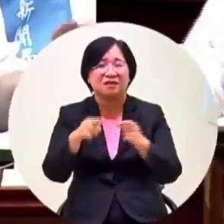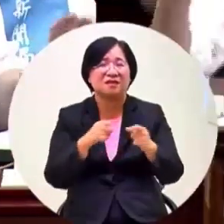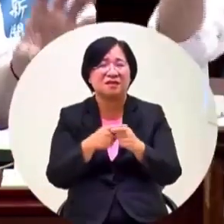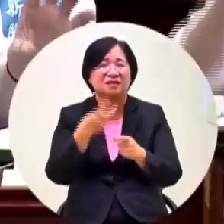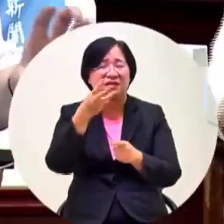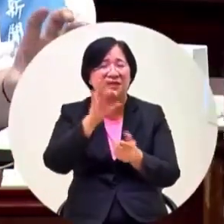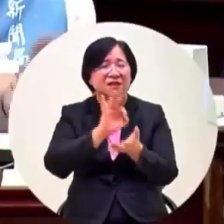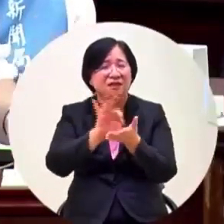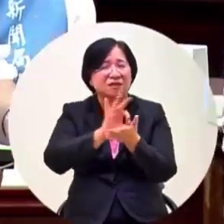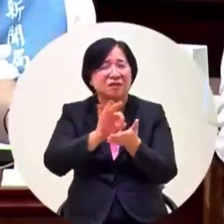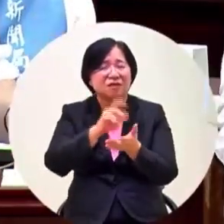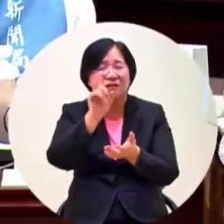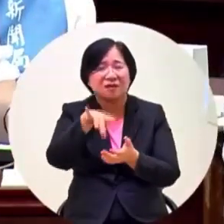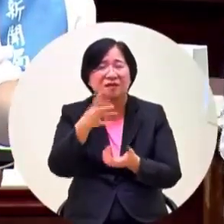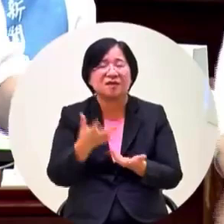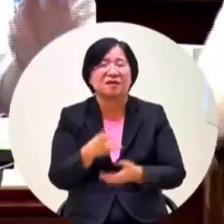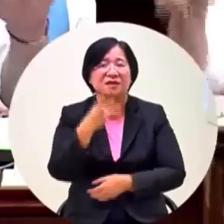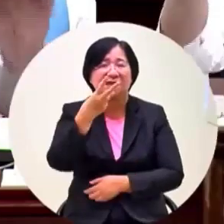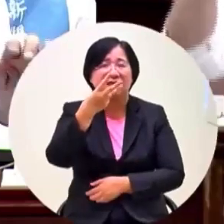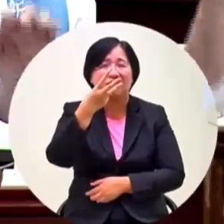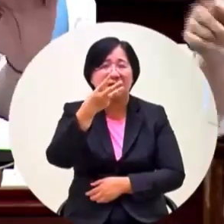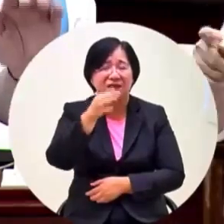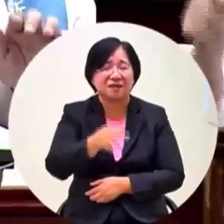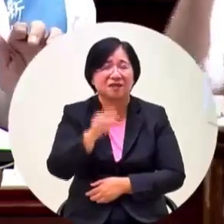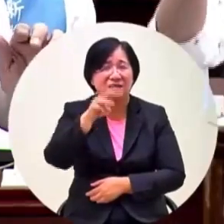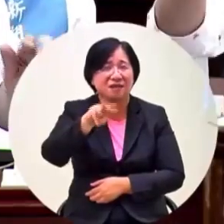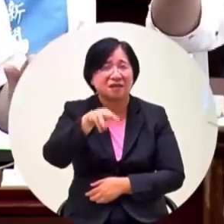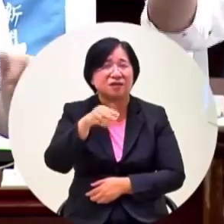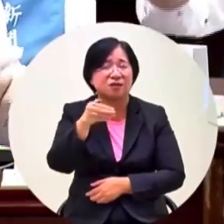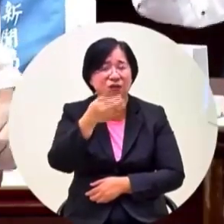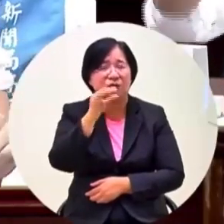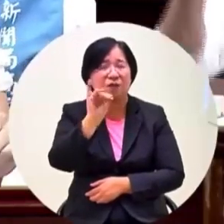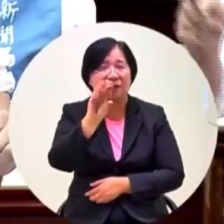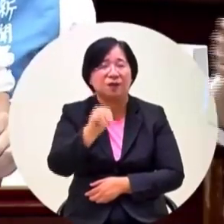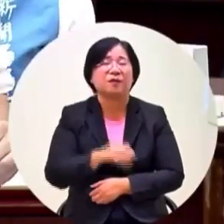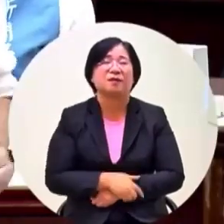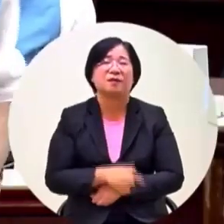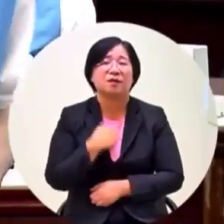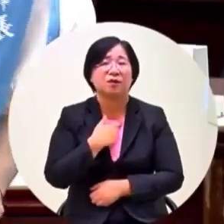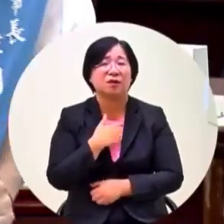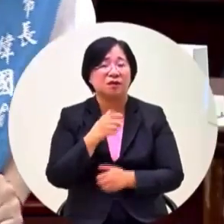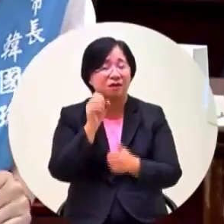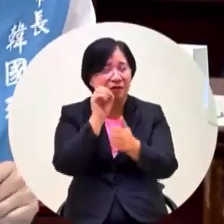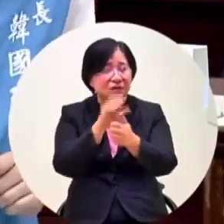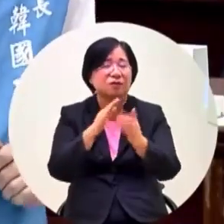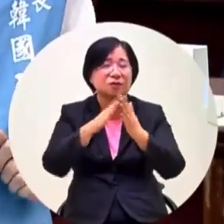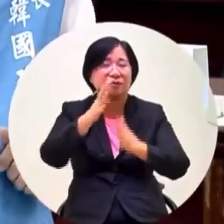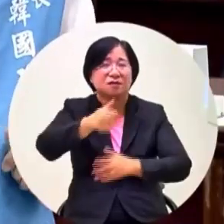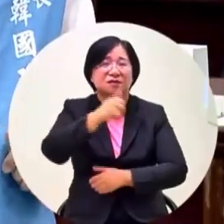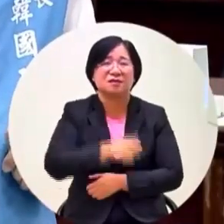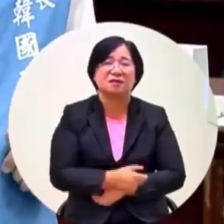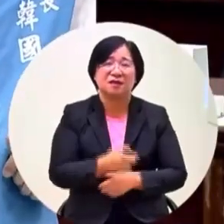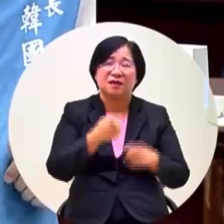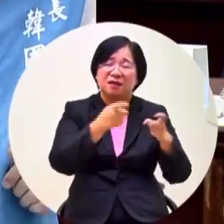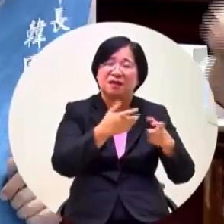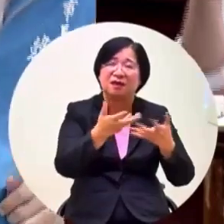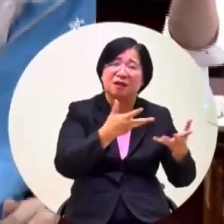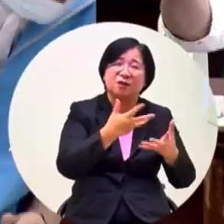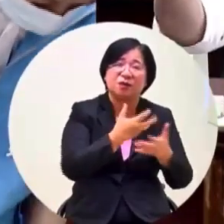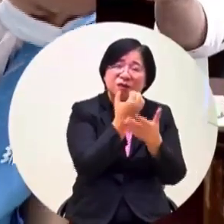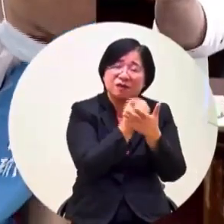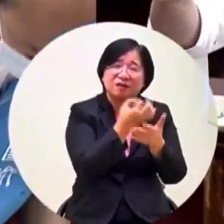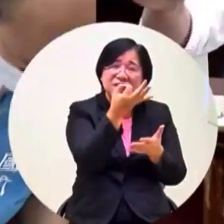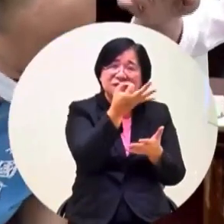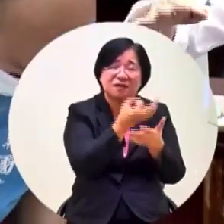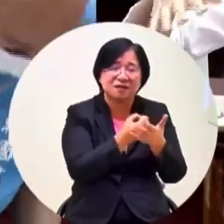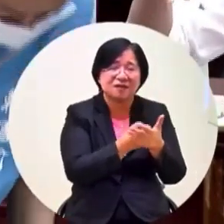里？ 3亿3900万。 对，那本席要请市长，我们港务公司每年的盈余，他们的